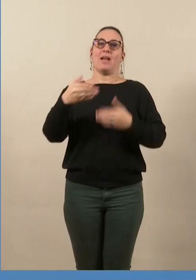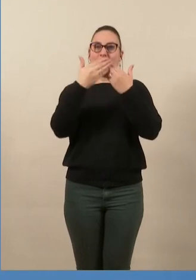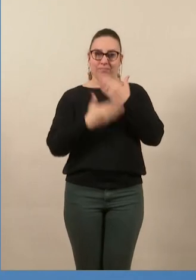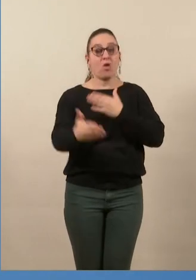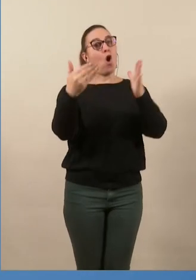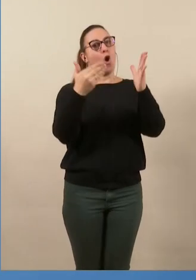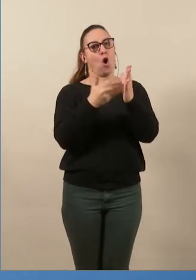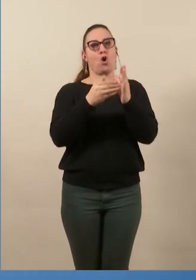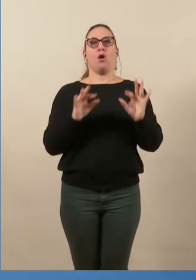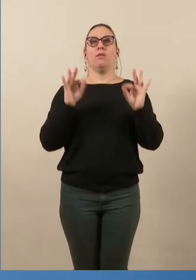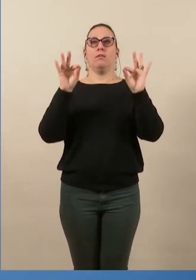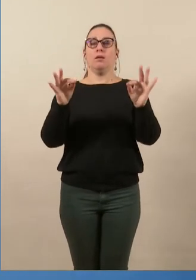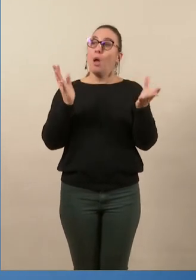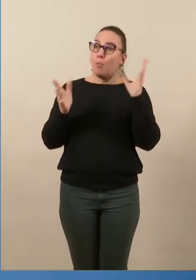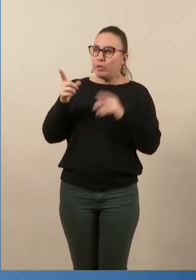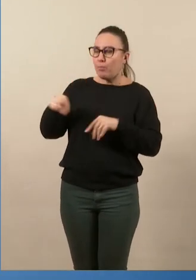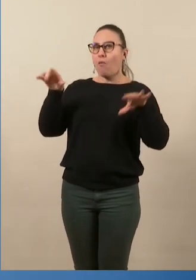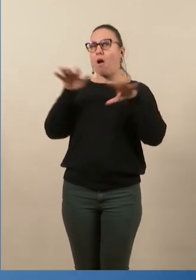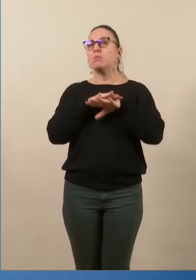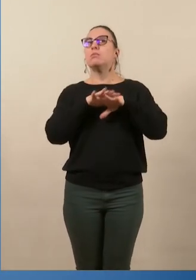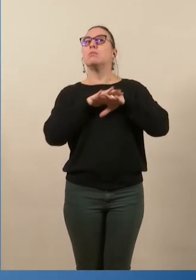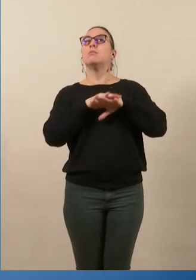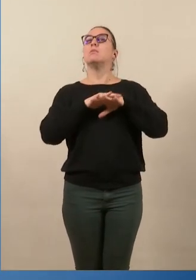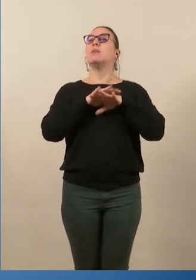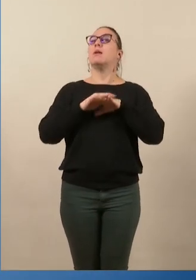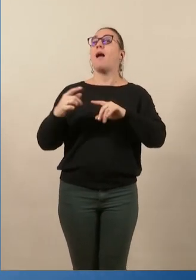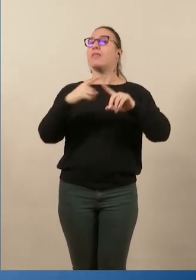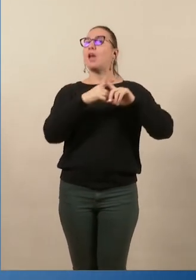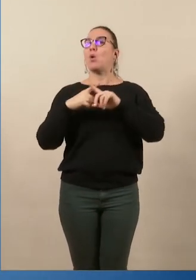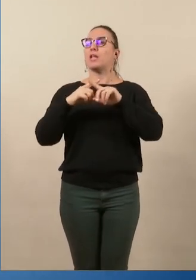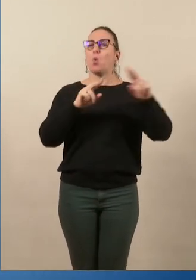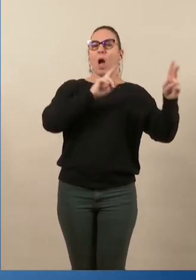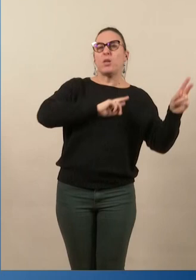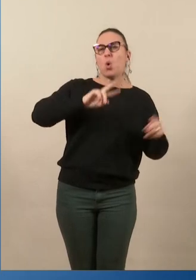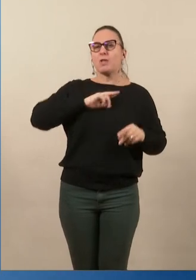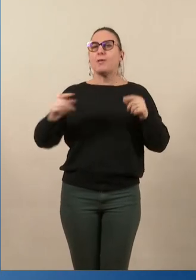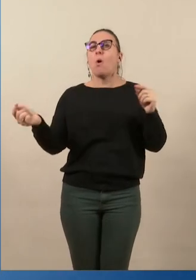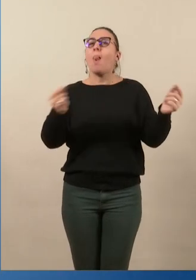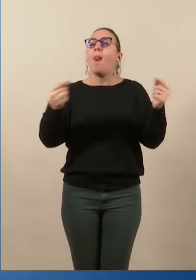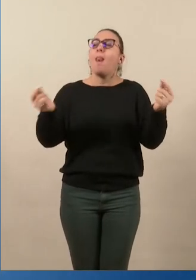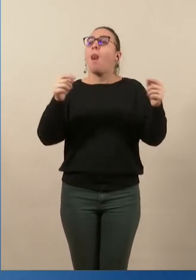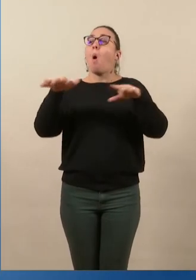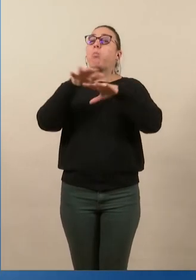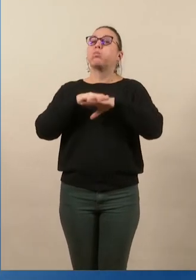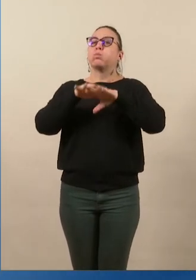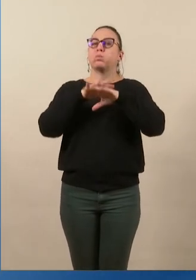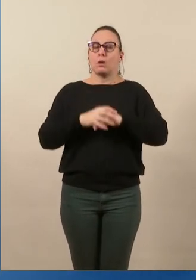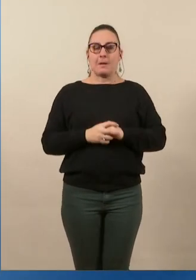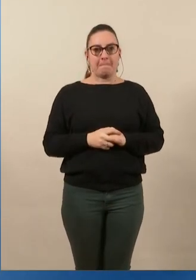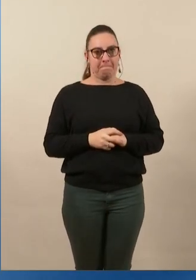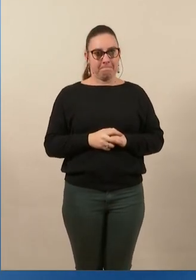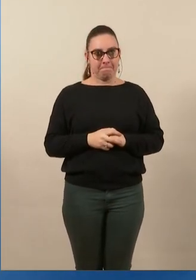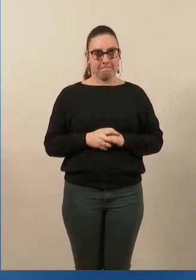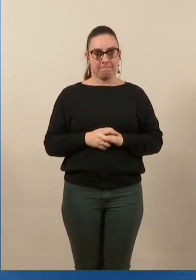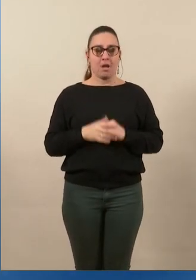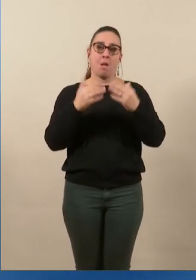certainement je ne sais pas puisque vous avez l'air très flou sur les négociations entre assurances pour prend pour compenser enfin